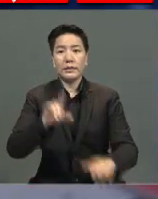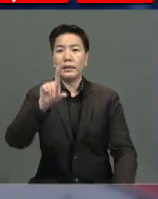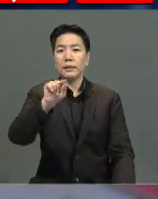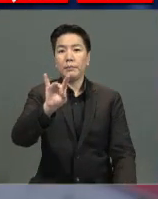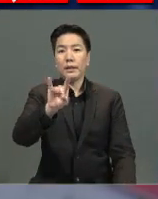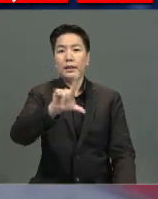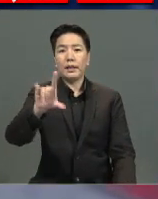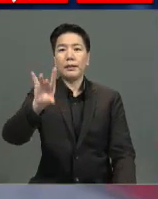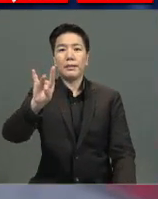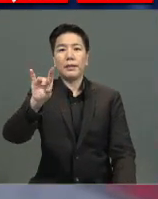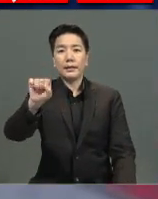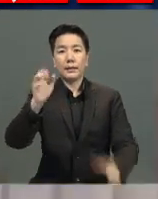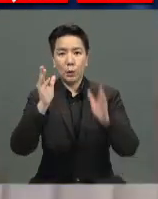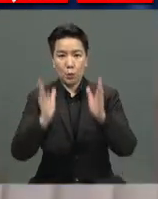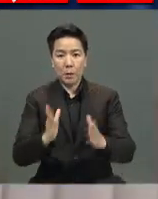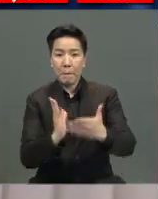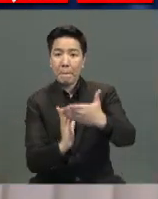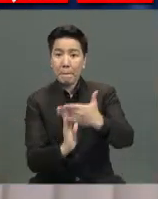เท่ากับครับคือส่วนที่มันตกค้างเกี่ยวกับเรื่องของการทบทวนสิครับซึ่งเรื่องนี้คุณและวรุณแสงสนิทผู้อำนวยการสำนักงานเศรษฐกิจการคลังในฐานะโฆษกกระทรวงการคลังก็ชี้แจงนะครับว่าจะม่วนผู้ลงทะเบียนทั้งหมดยี่สิบแปดล้าน8